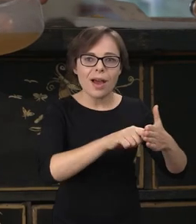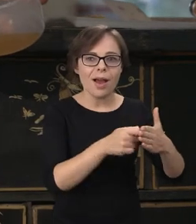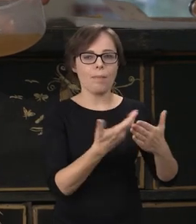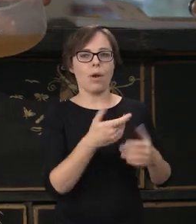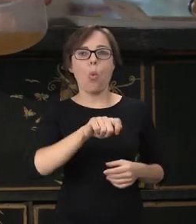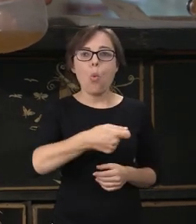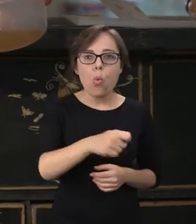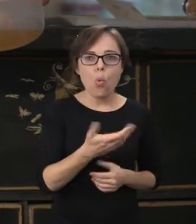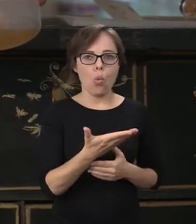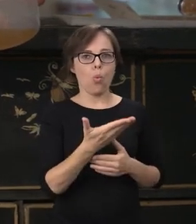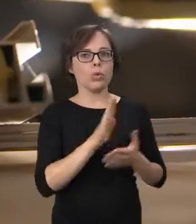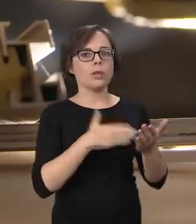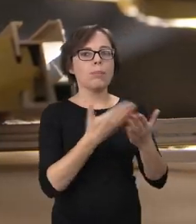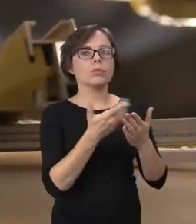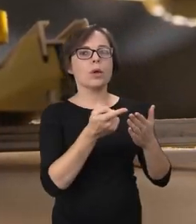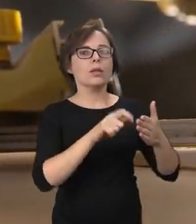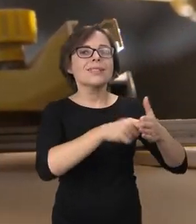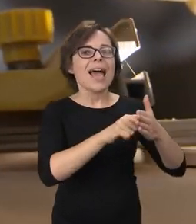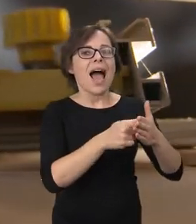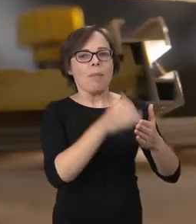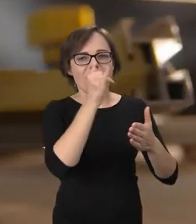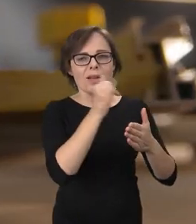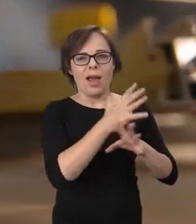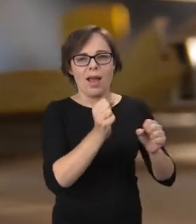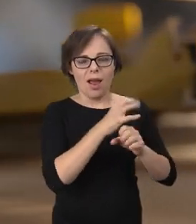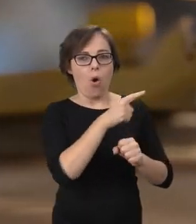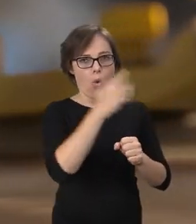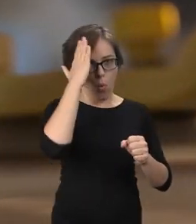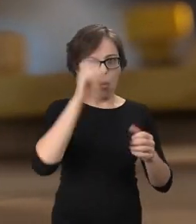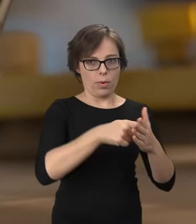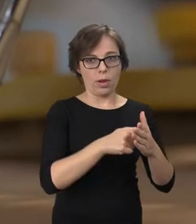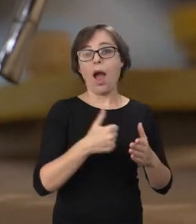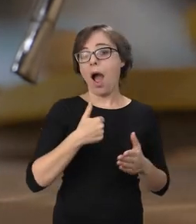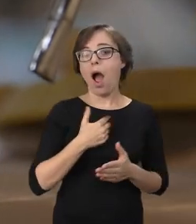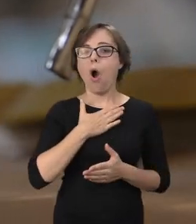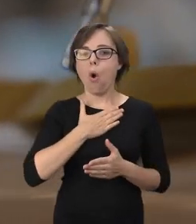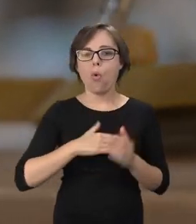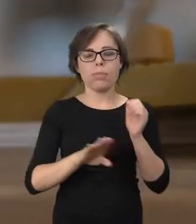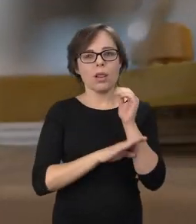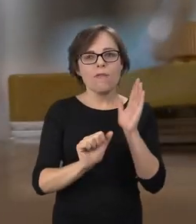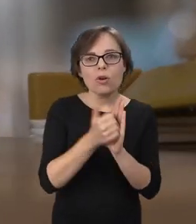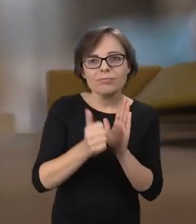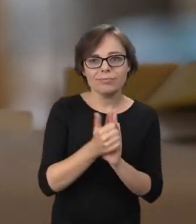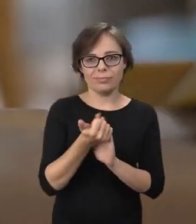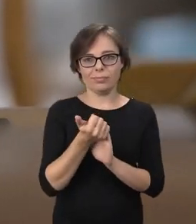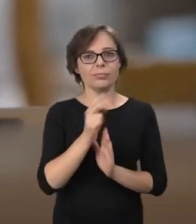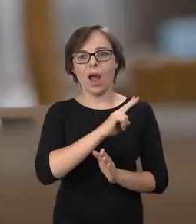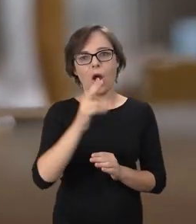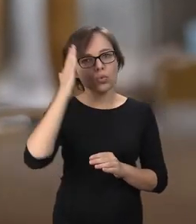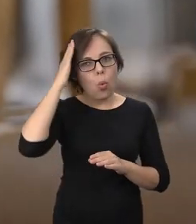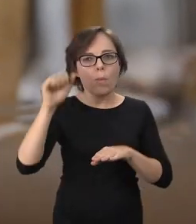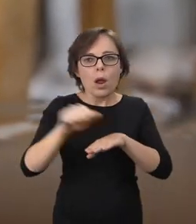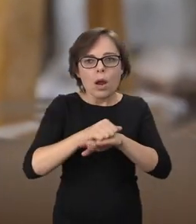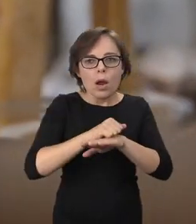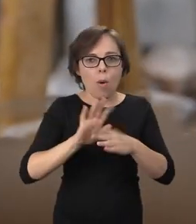otwieranie starych zamków, otwieramy meble, które przez lata nie można było otworzyć. Ja lubię snycerkę, intarsję. Każdy z nas poleruje.